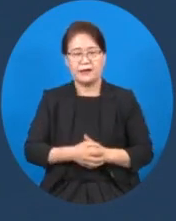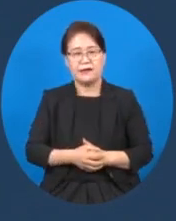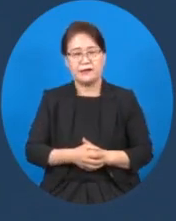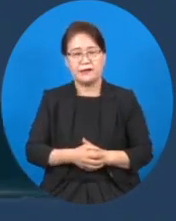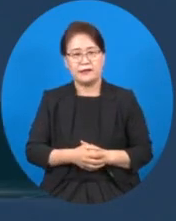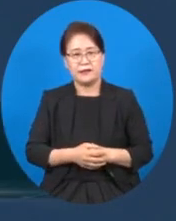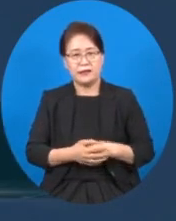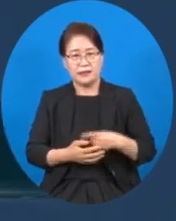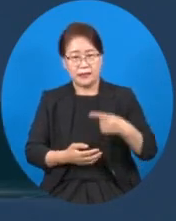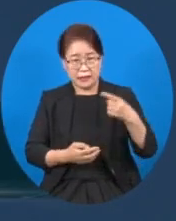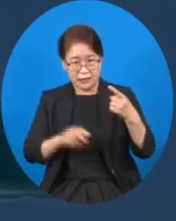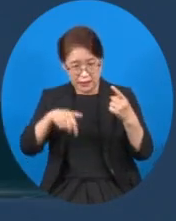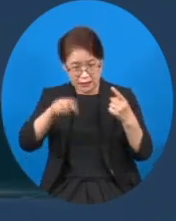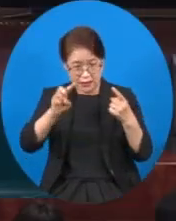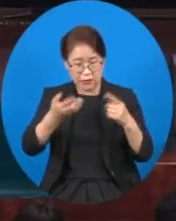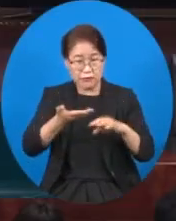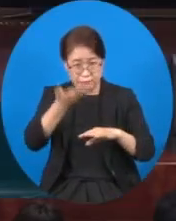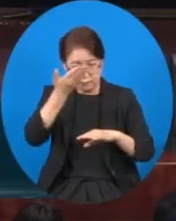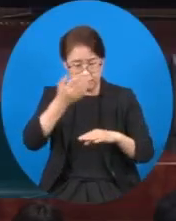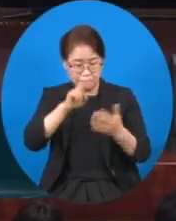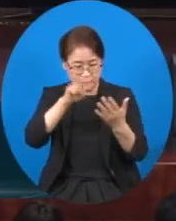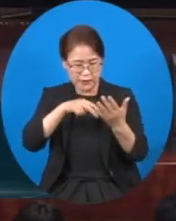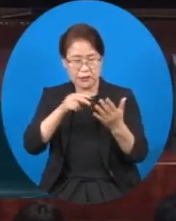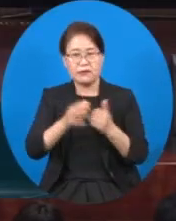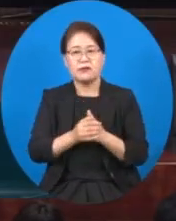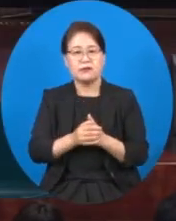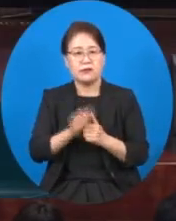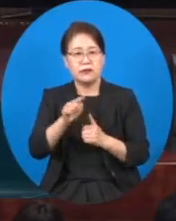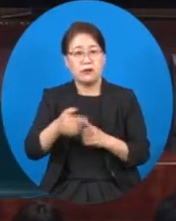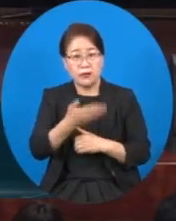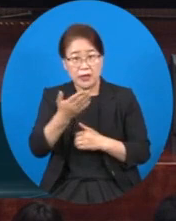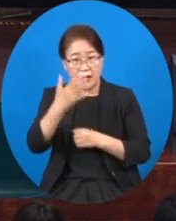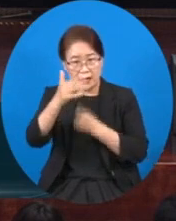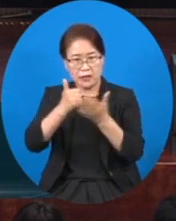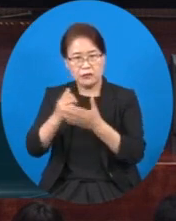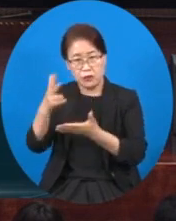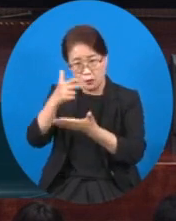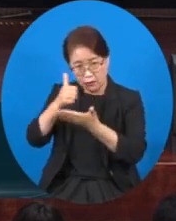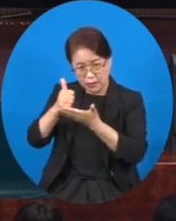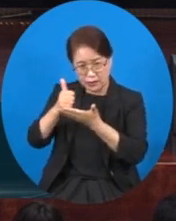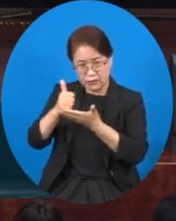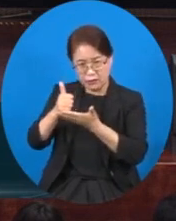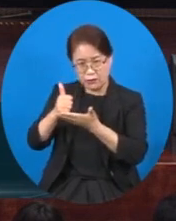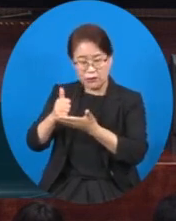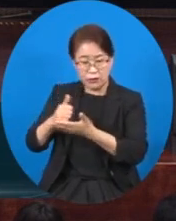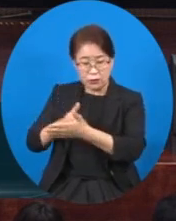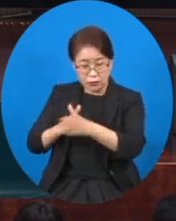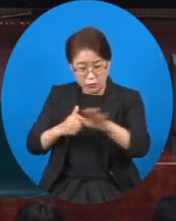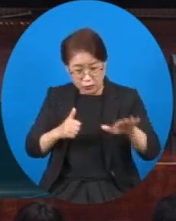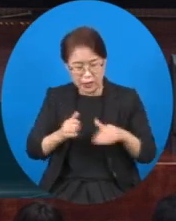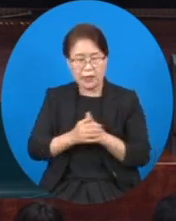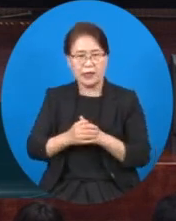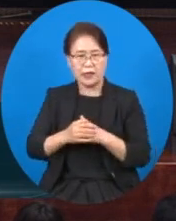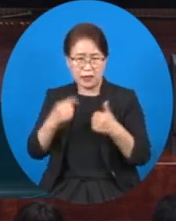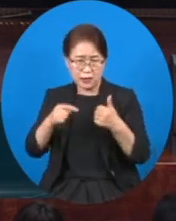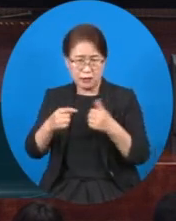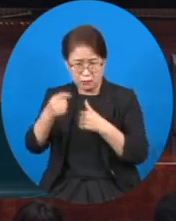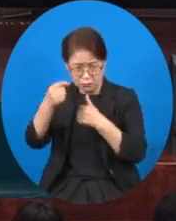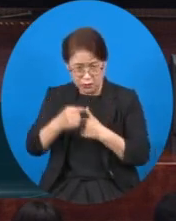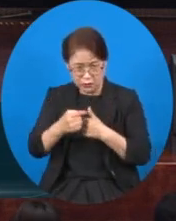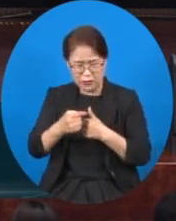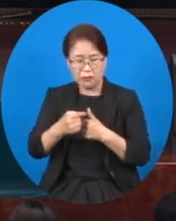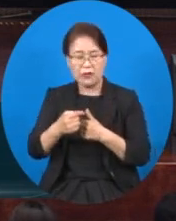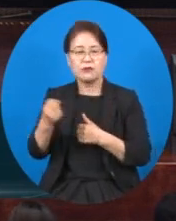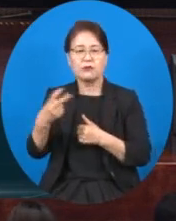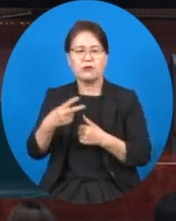1절 상반절의 말씀을 읽겠습니다. 다 같이요. 이는 곧 너희의 하나님 여호와께서 너희에게 가르치라고 명하신